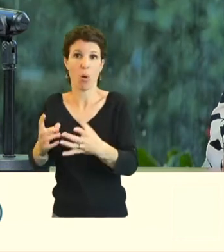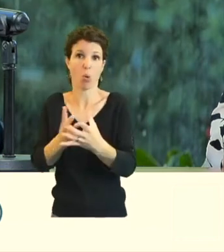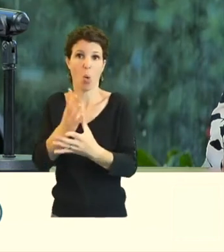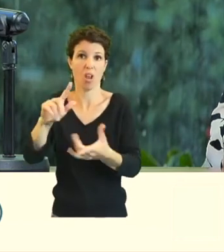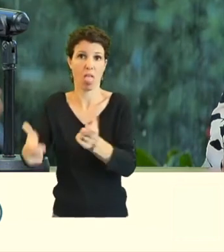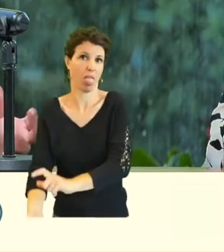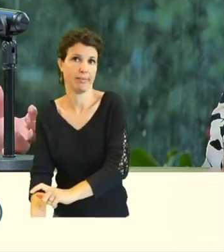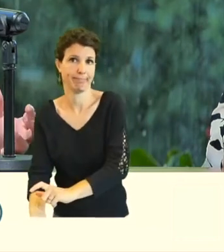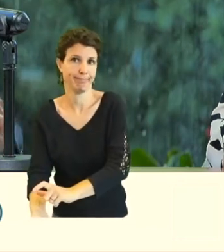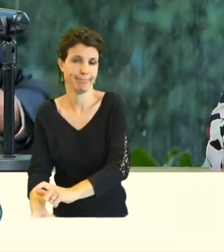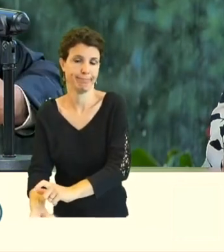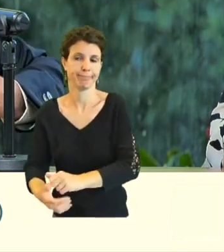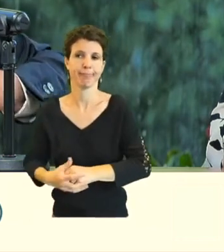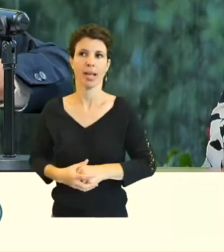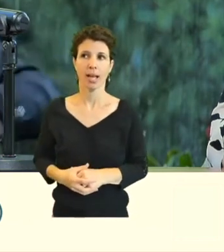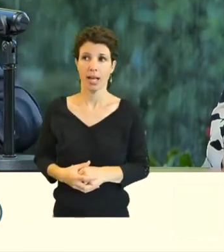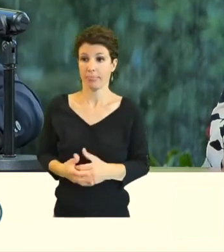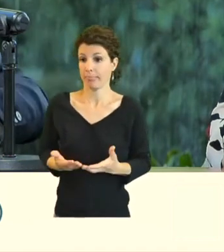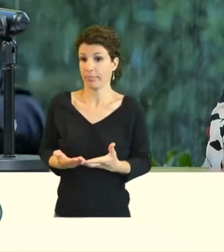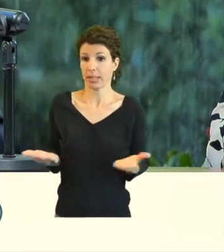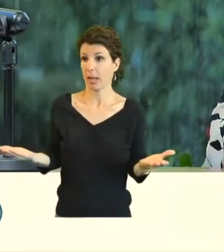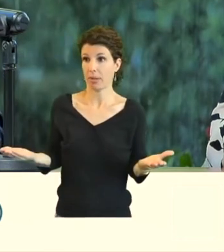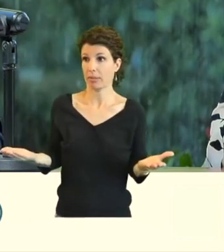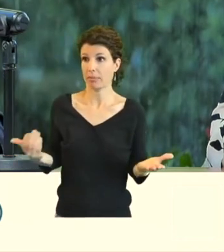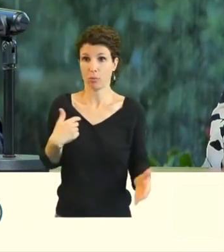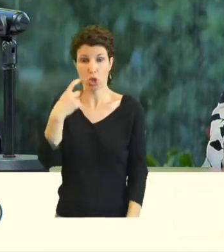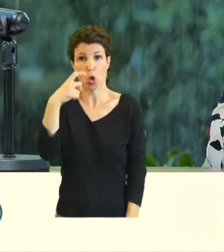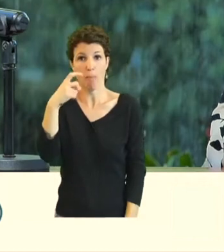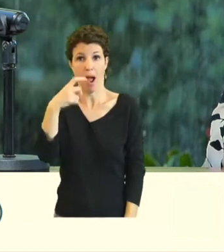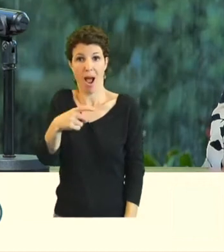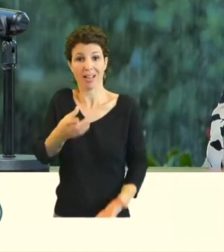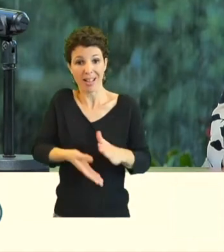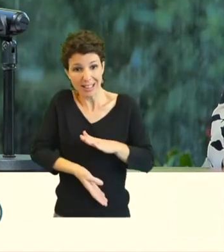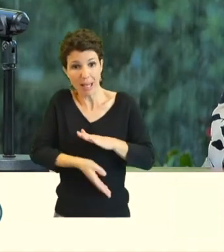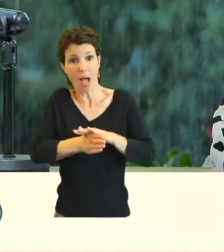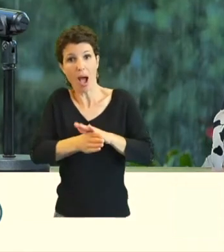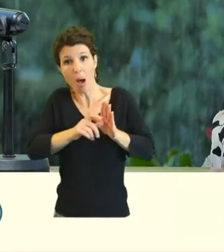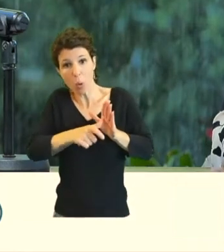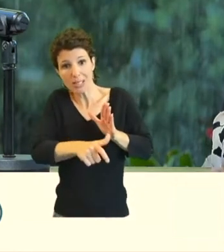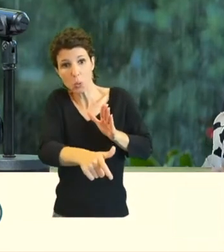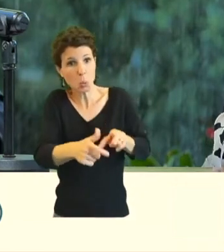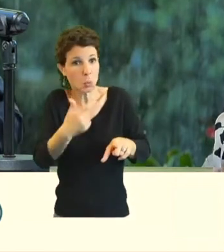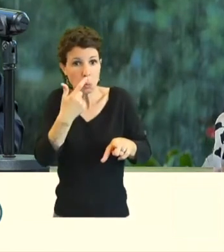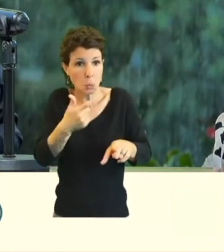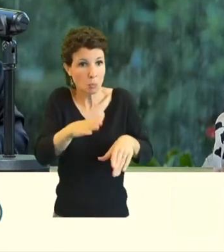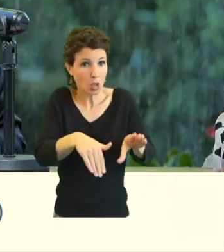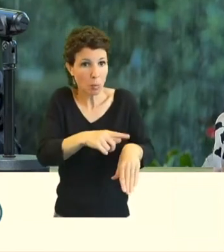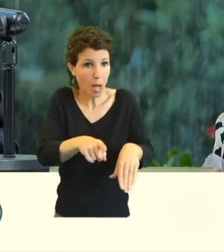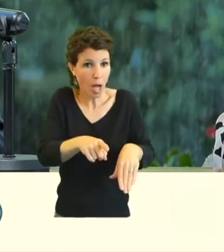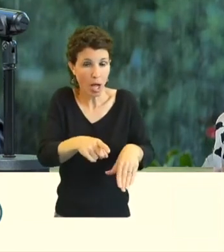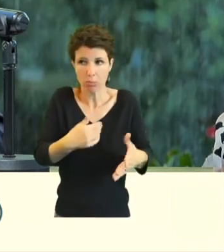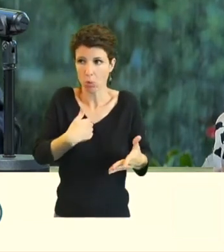simple. Quand je vois qu'une procédure initiée ne trouve pas écho, je change mon fusil